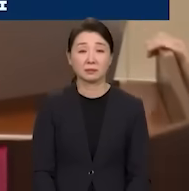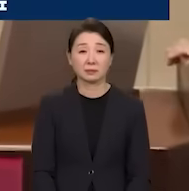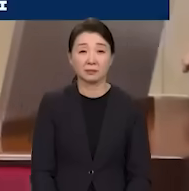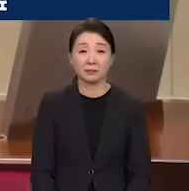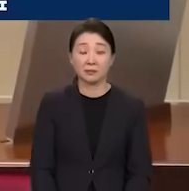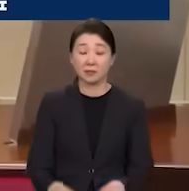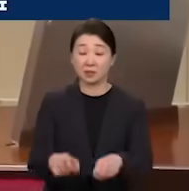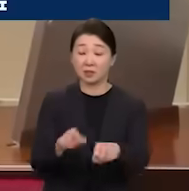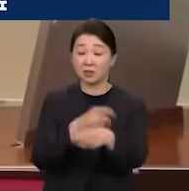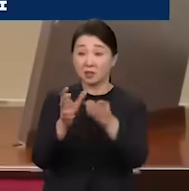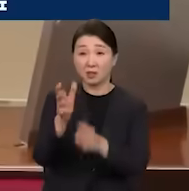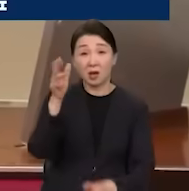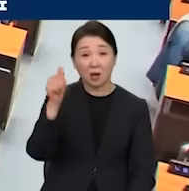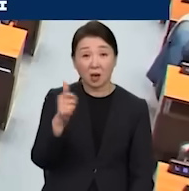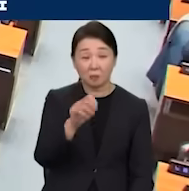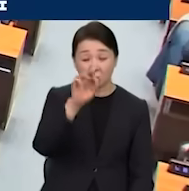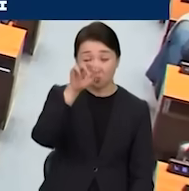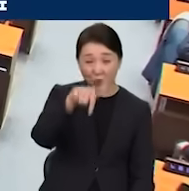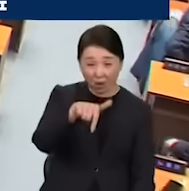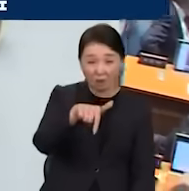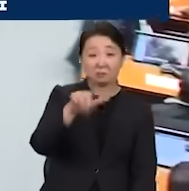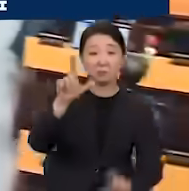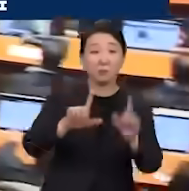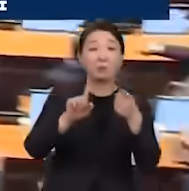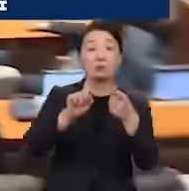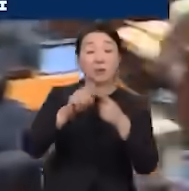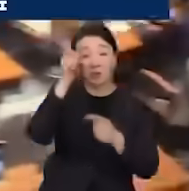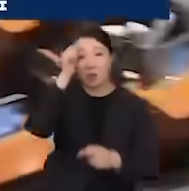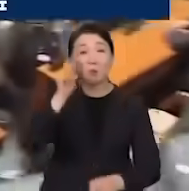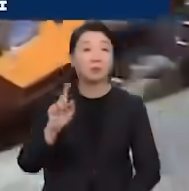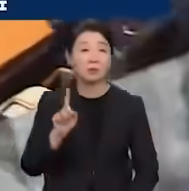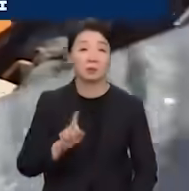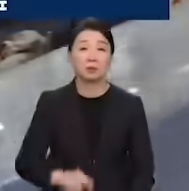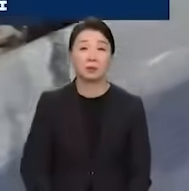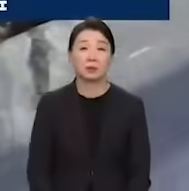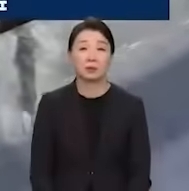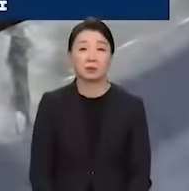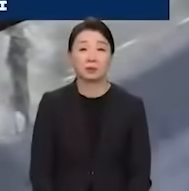특전사 간부는 곽 사령관의 당시 모습을 이렇게 기억했습니다.